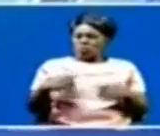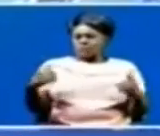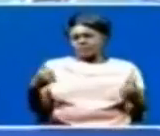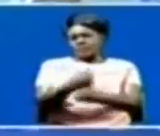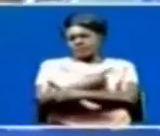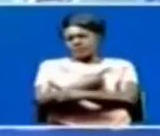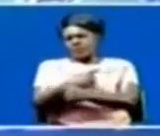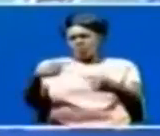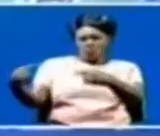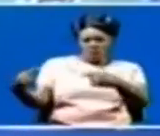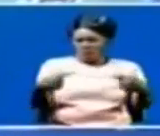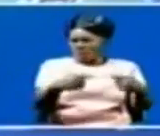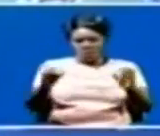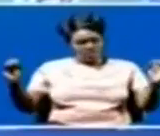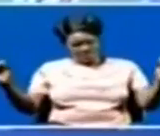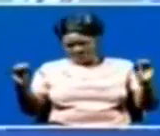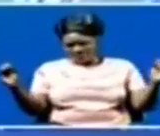not fighting anybody in Bomet.